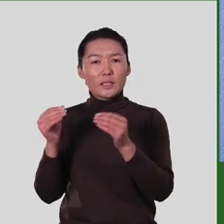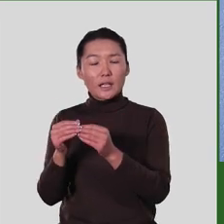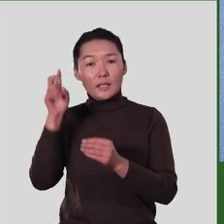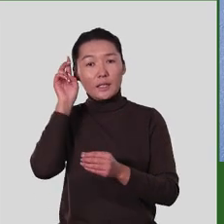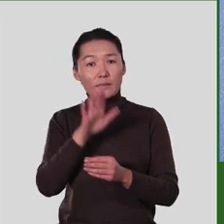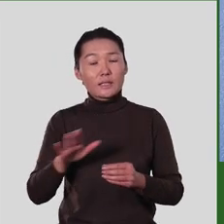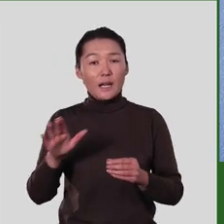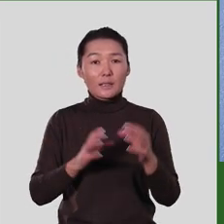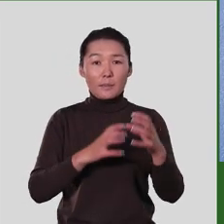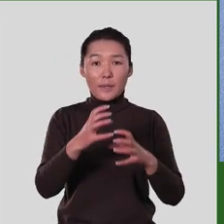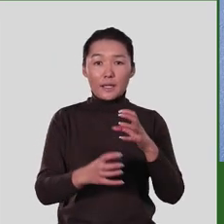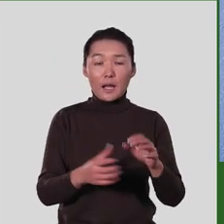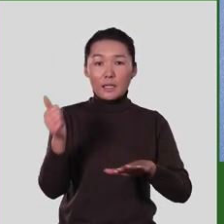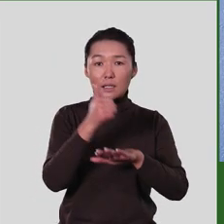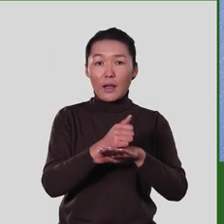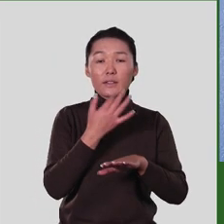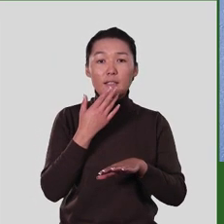остается английский.